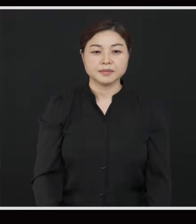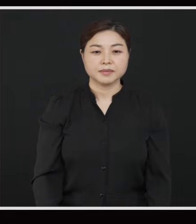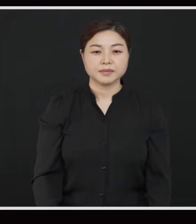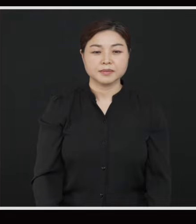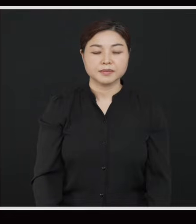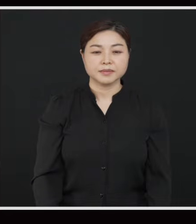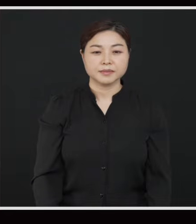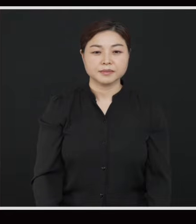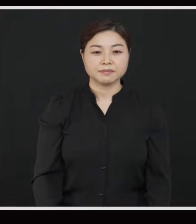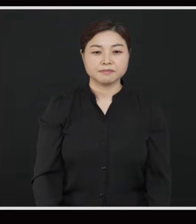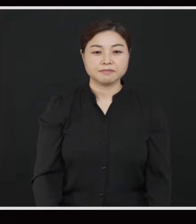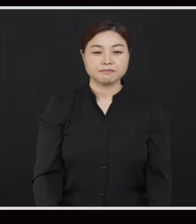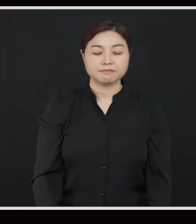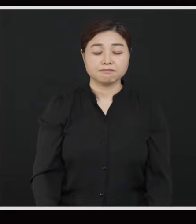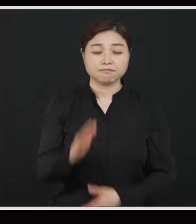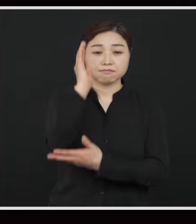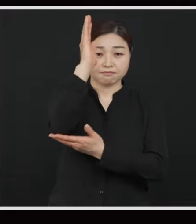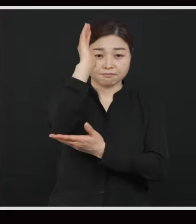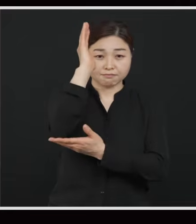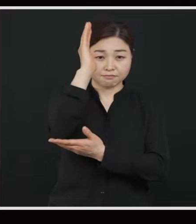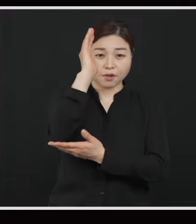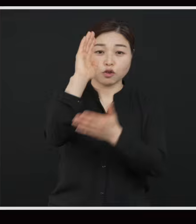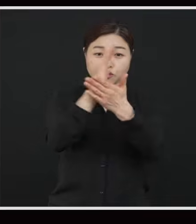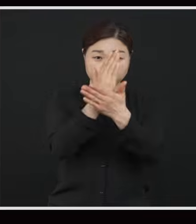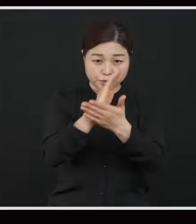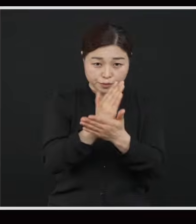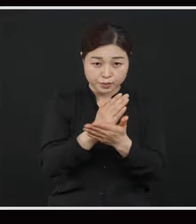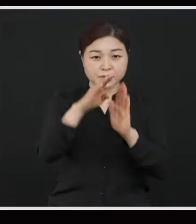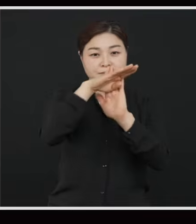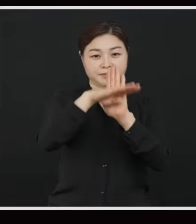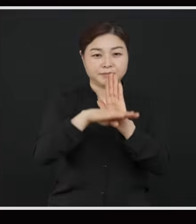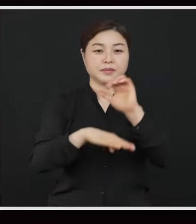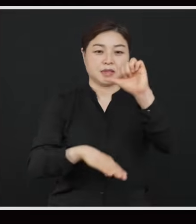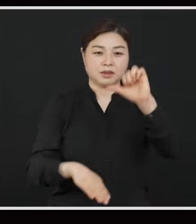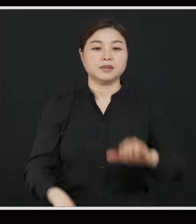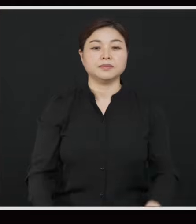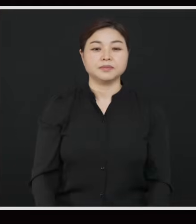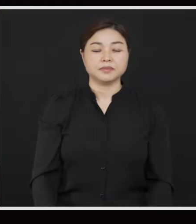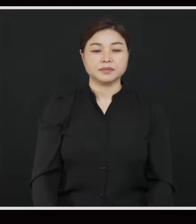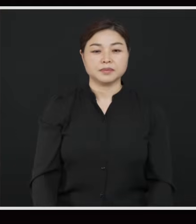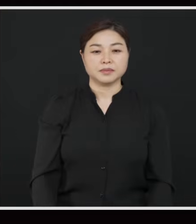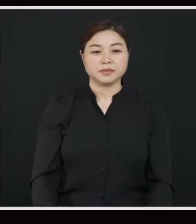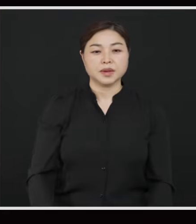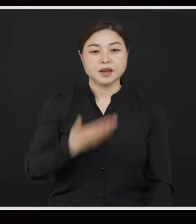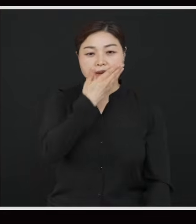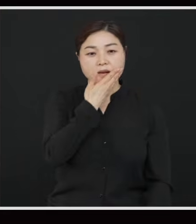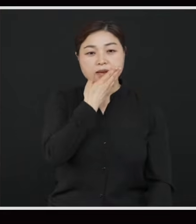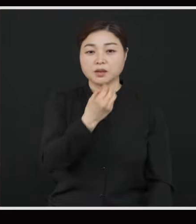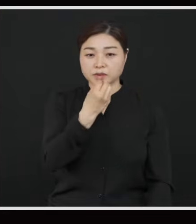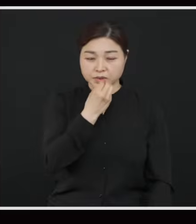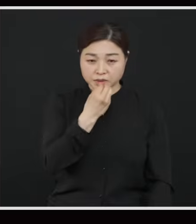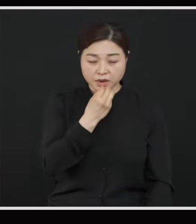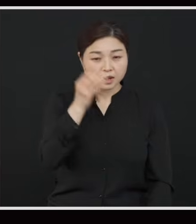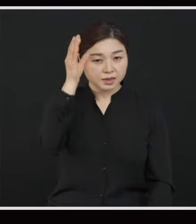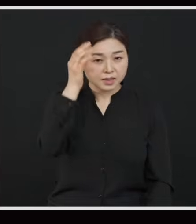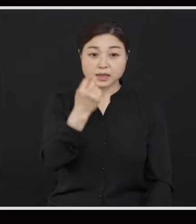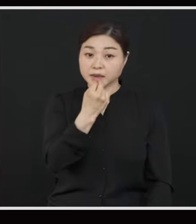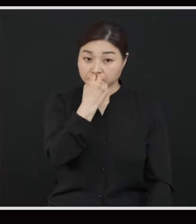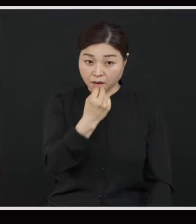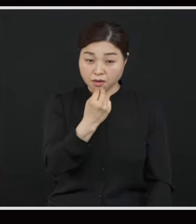오늘 말씀드릴 내용을 한 5가지 정도로 나눠봤는데요. 먼저 영양분 섭취와 기대 수명에 대해서